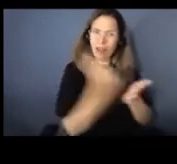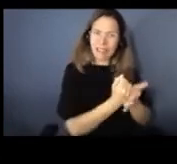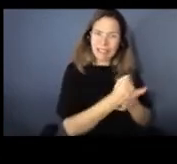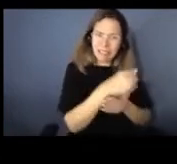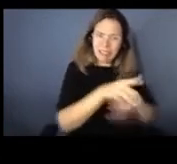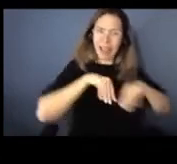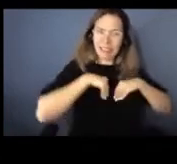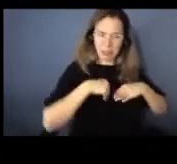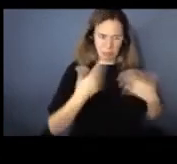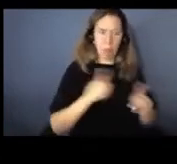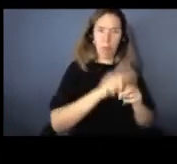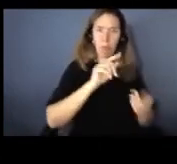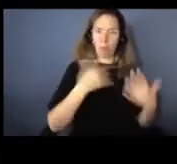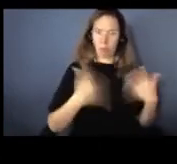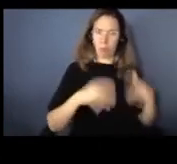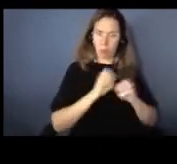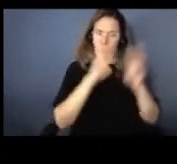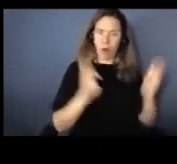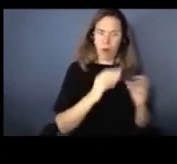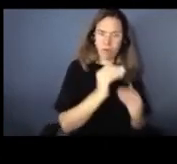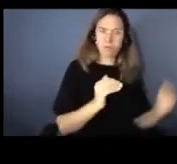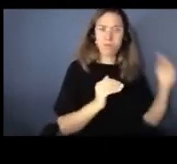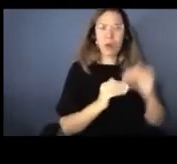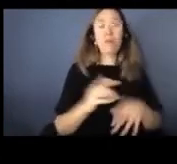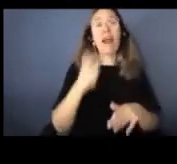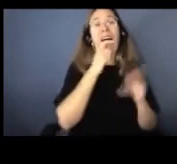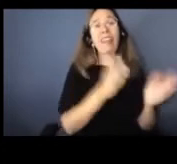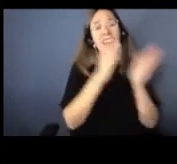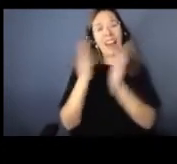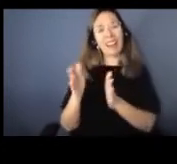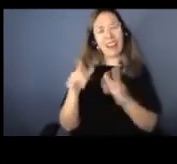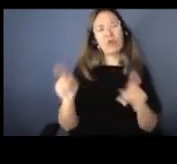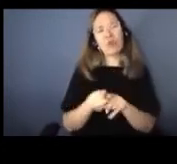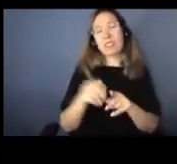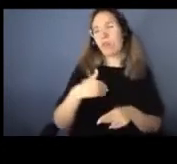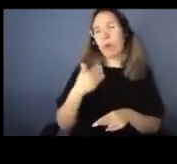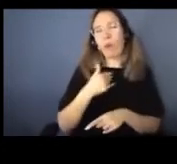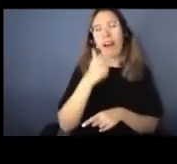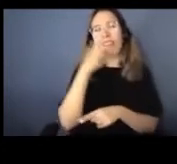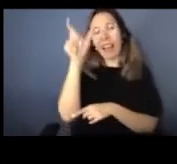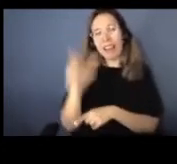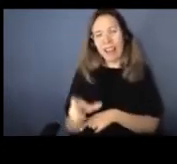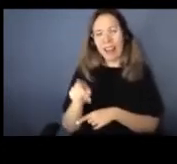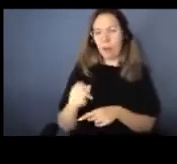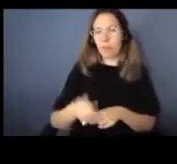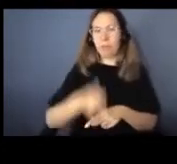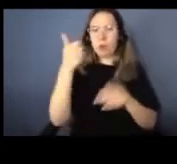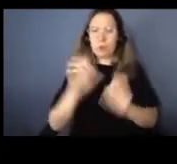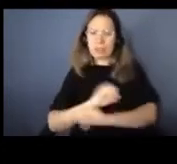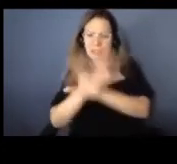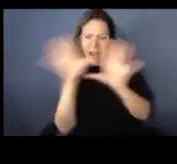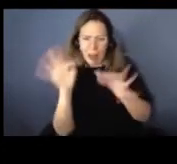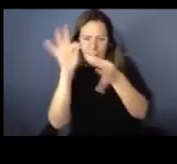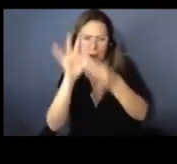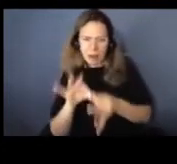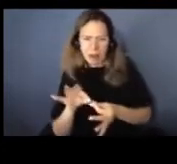article-là. Puis je vous mets aussi la version anglaise, parce que la version anglaise, a certains, sur certains points, elle est un peu plus explicite. On nous dit